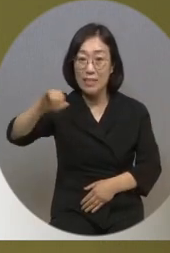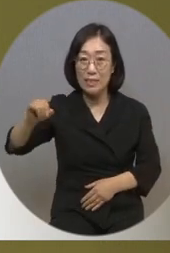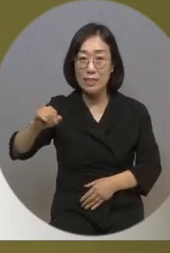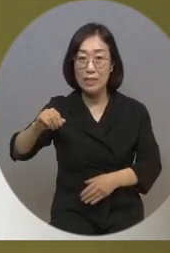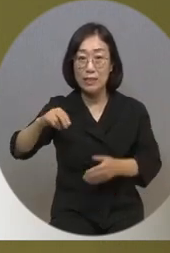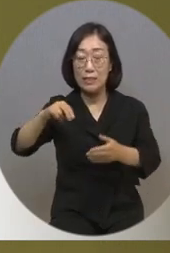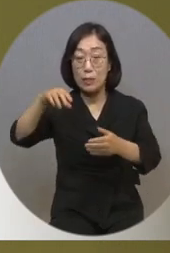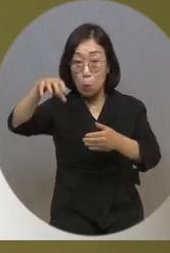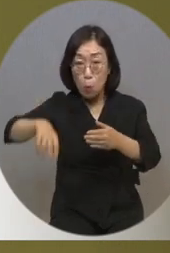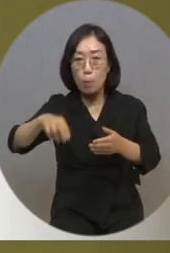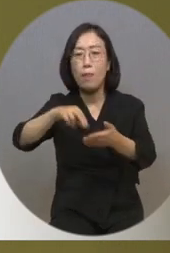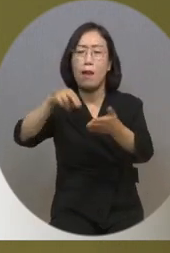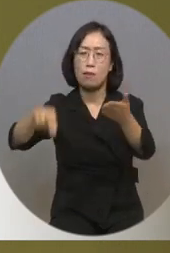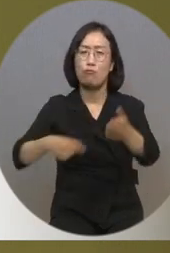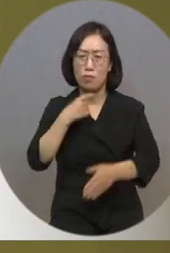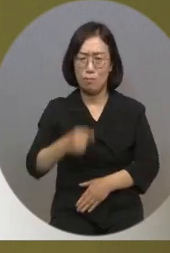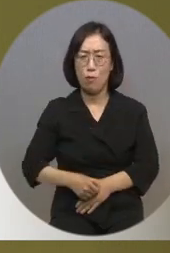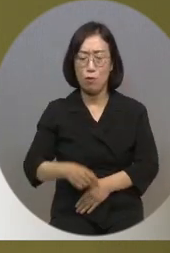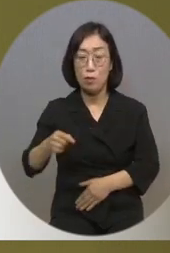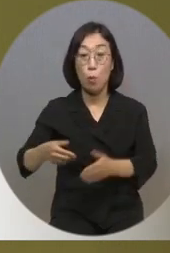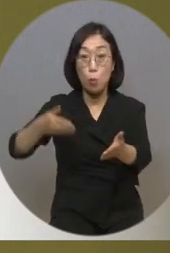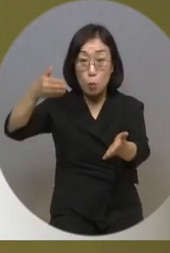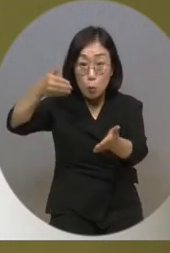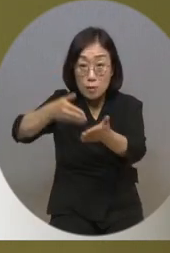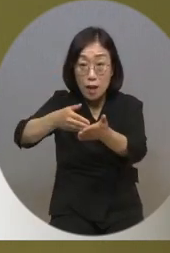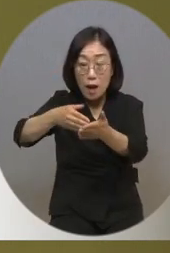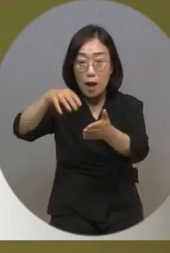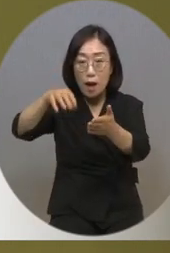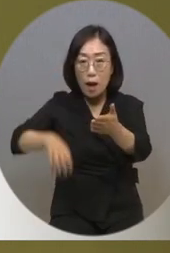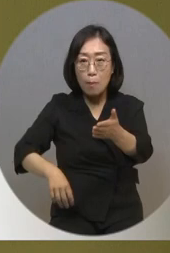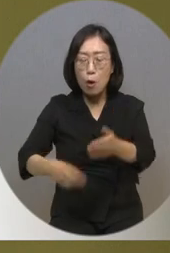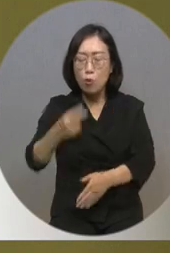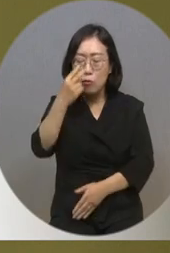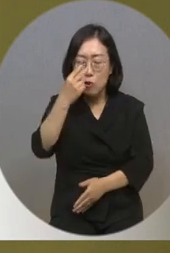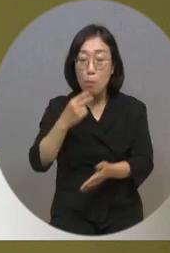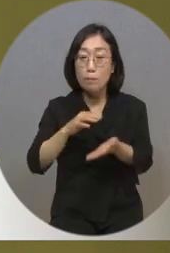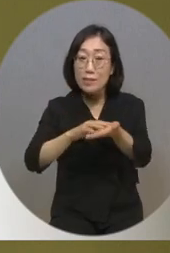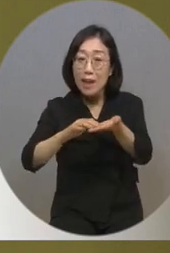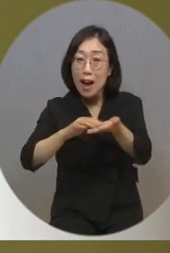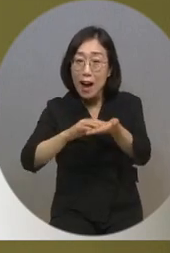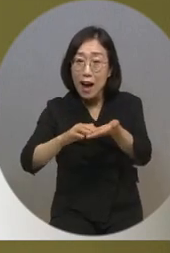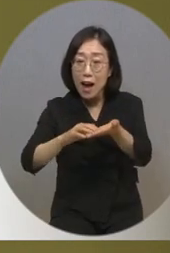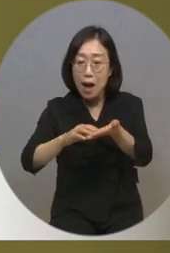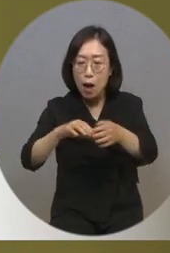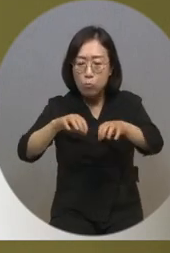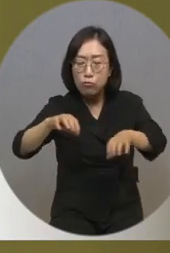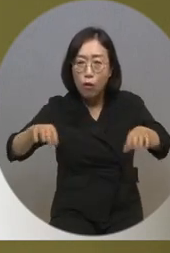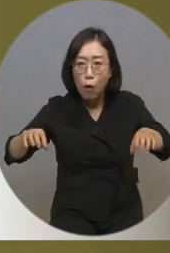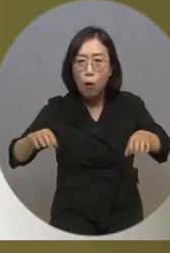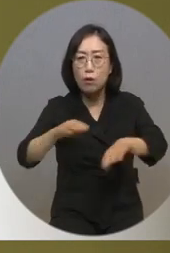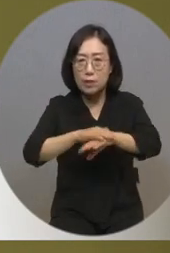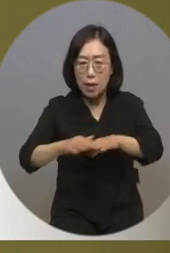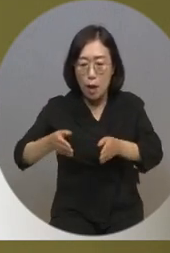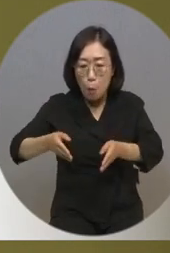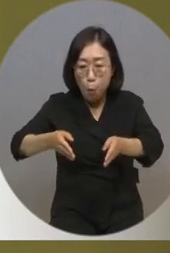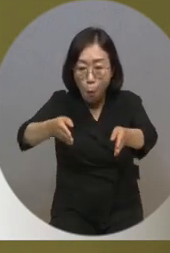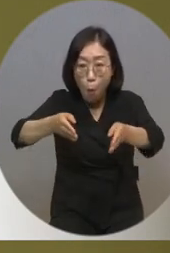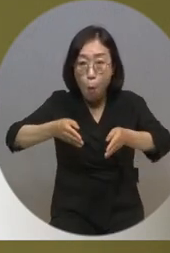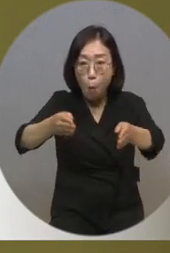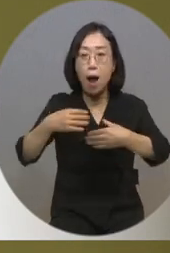싶어요. 왜냐하면 지하철역에는 점자 유도블럭이 잘 되어 있어서 가기에 문제가